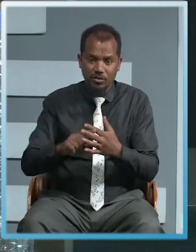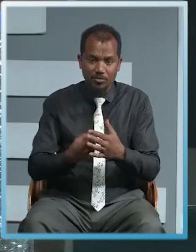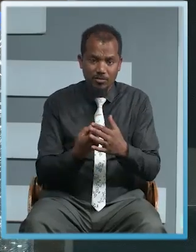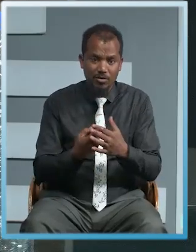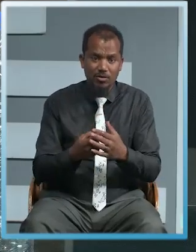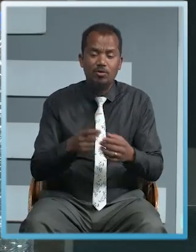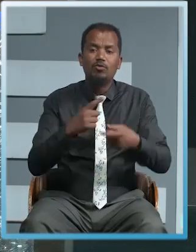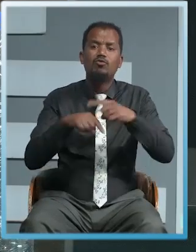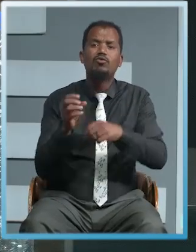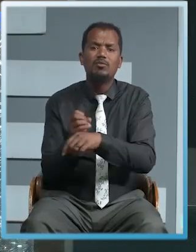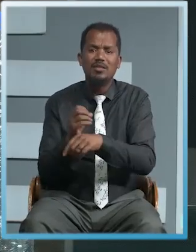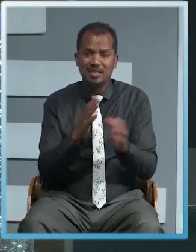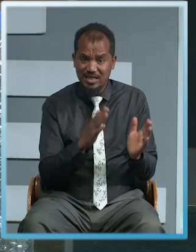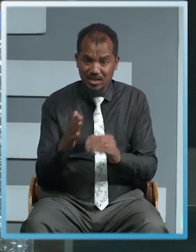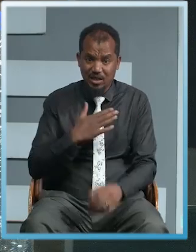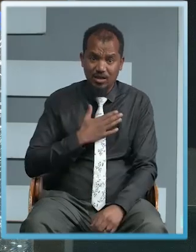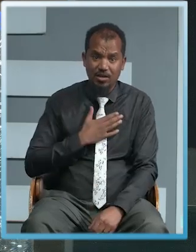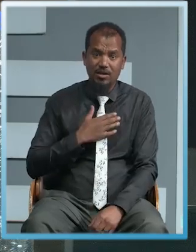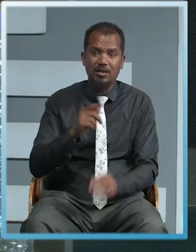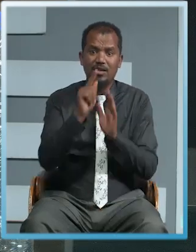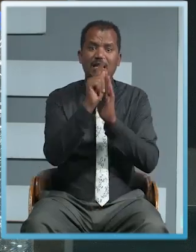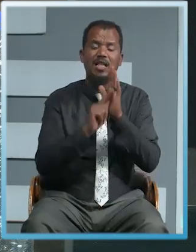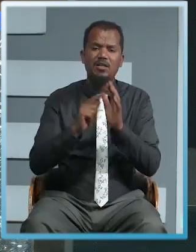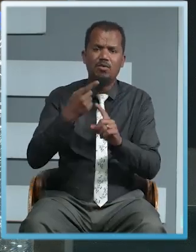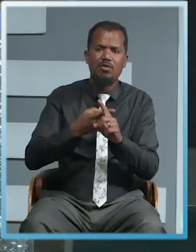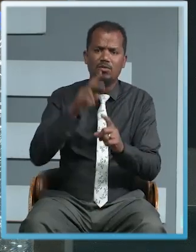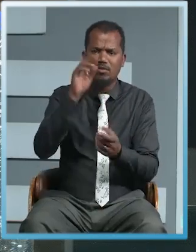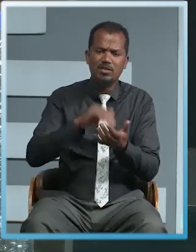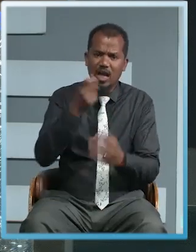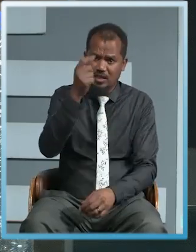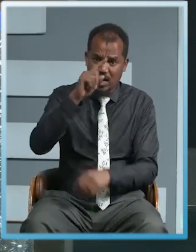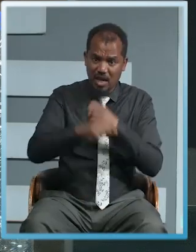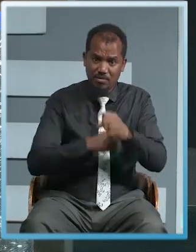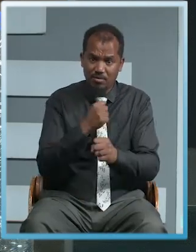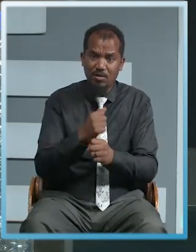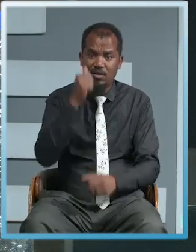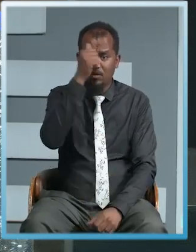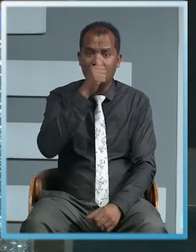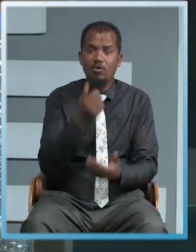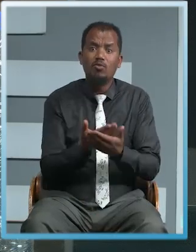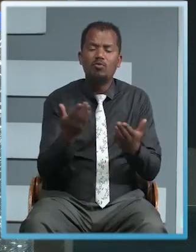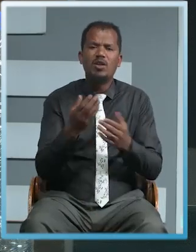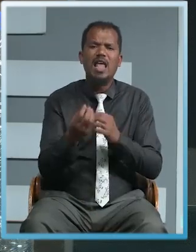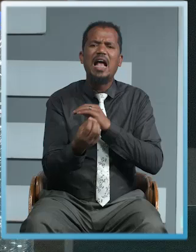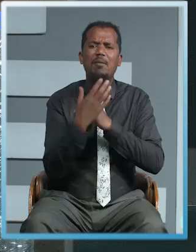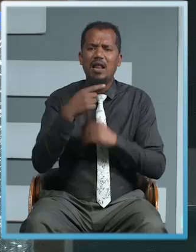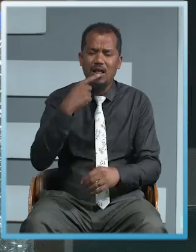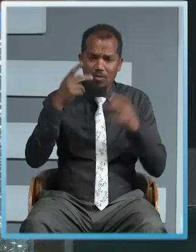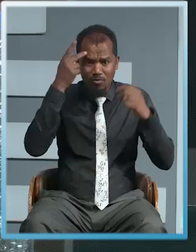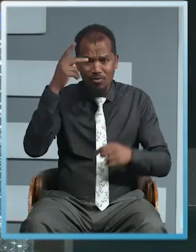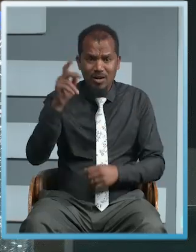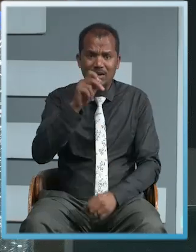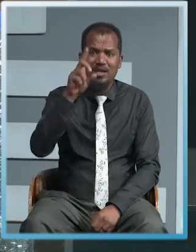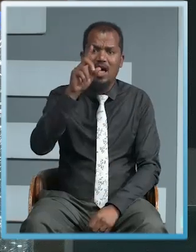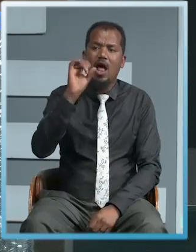ተጀምሯል። በዛሬው የኑን ምክር ዝግጅታችን በነሐሴ ወር 2011 ዓ.ም የኢትዮጵያ ጉዳይ ያገባናል ያሉ